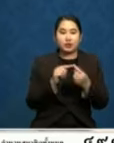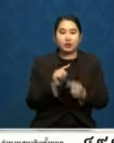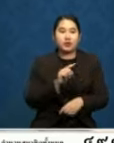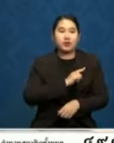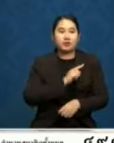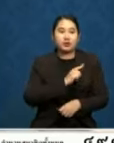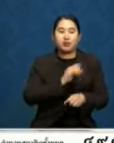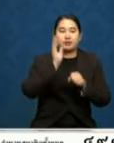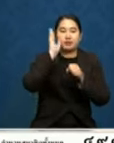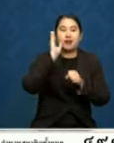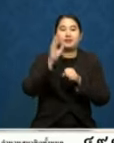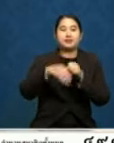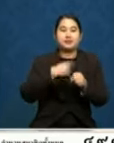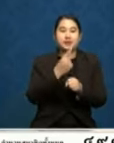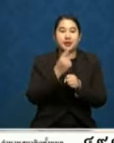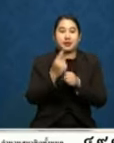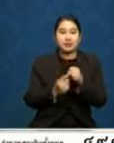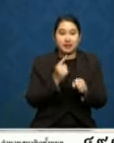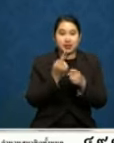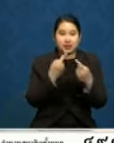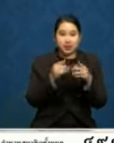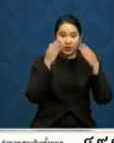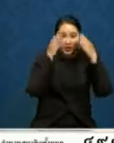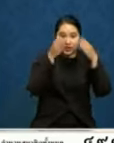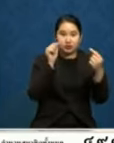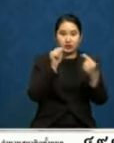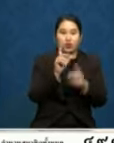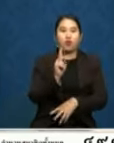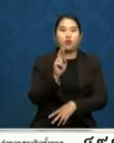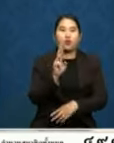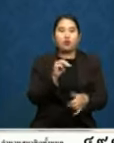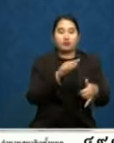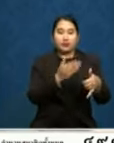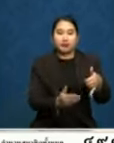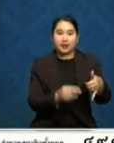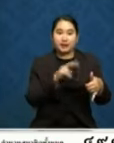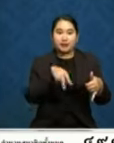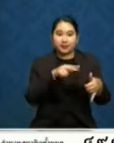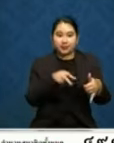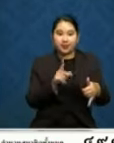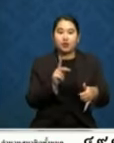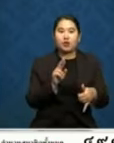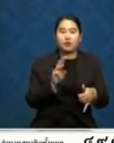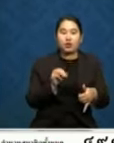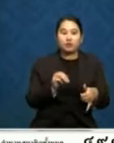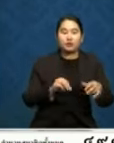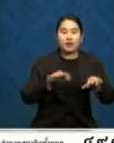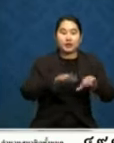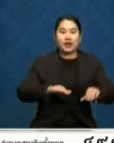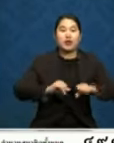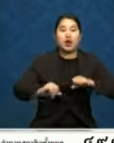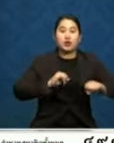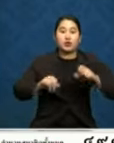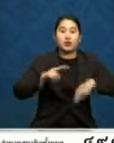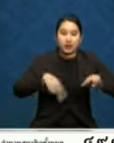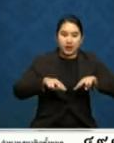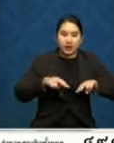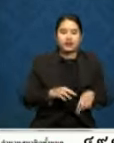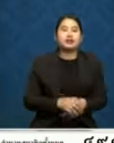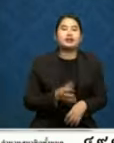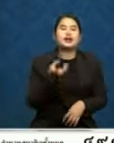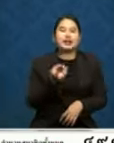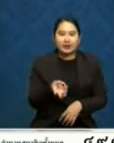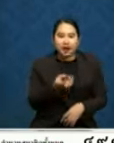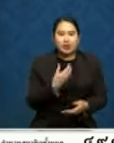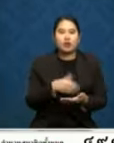อภิปรายเกือบทุกปีแต่วันนี้ผมจะมุ่งเน้นไปที่กรมคุมประพฤติและกรมพินิจและคุ้มครองเด็กครับประเด็นไม่เยอะครับเป็นประเ